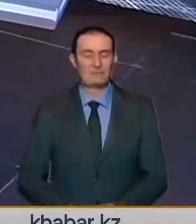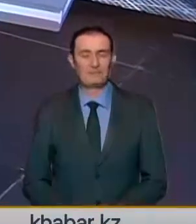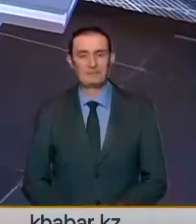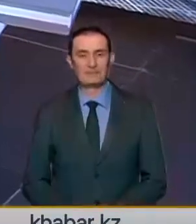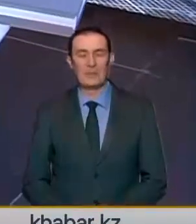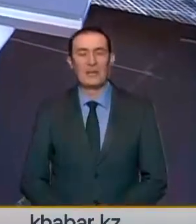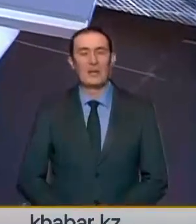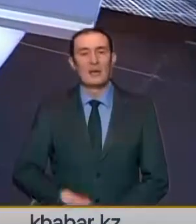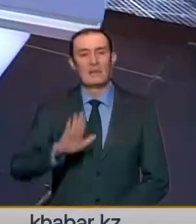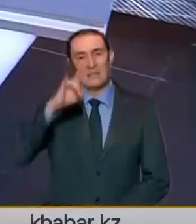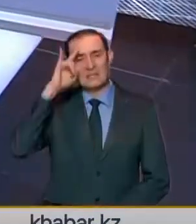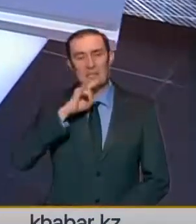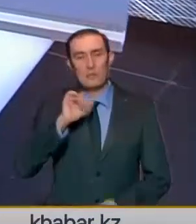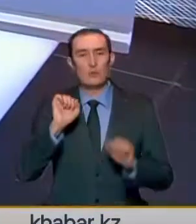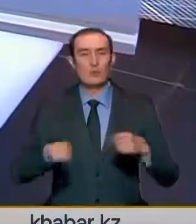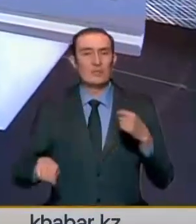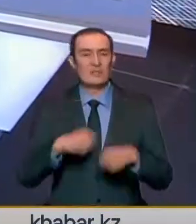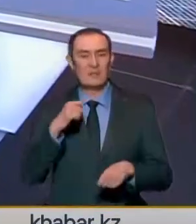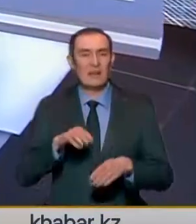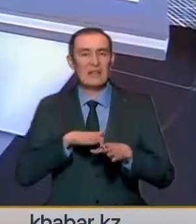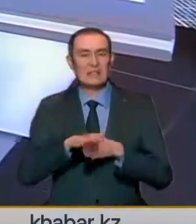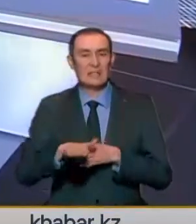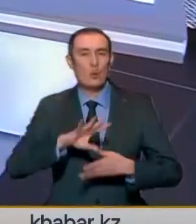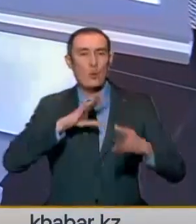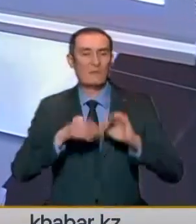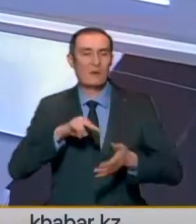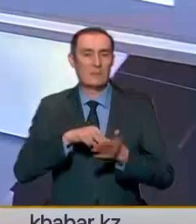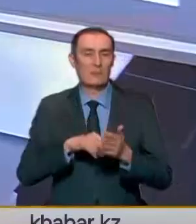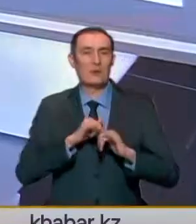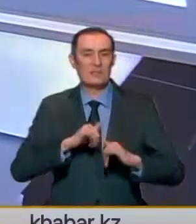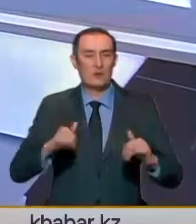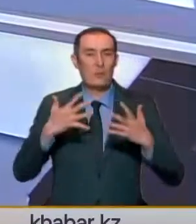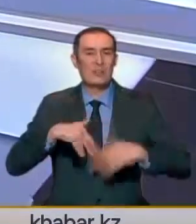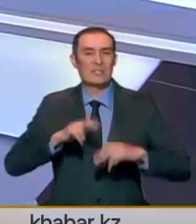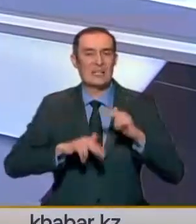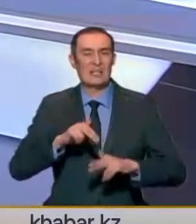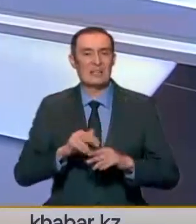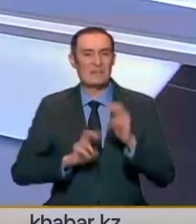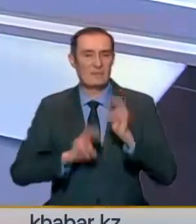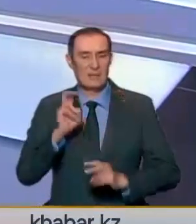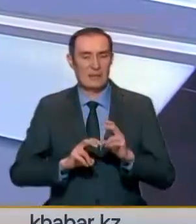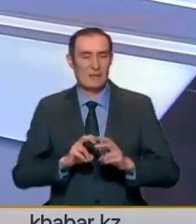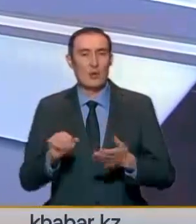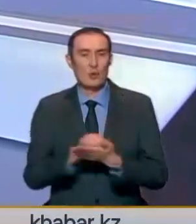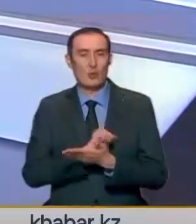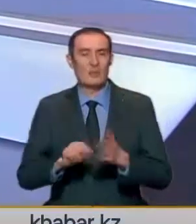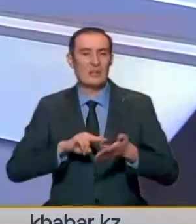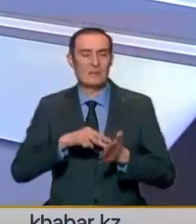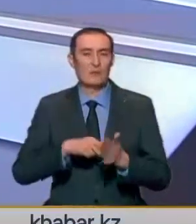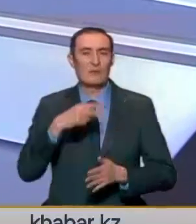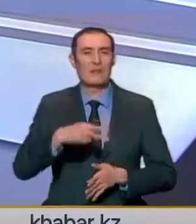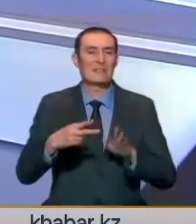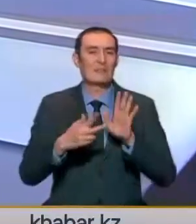Другим темам. В Казахстане под угрозой срыва оказалась реализация комплексного плана по развитию машиностроительной отрасли. Напомню, документ рассчитан